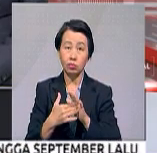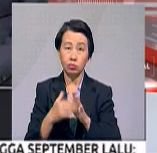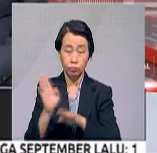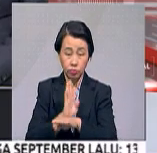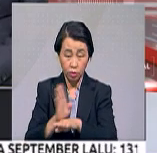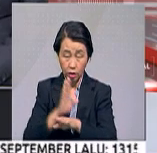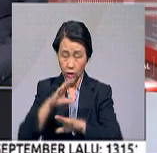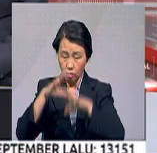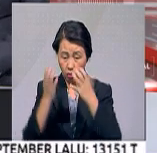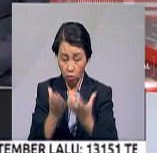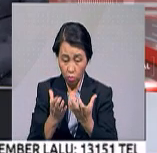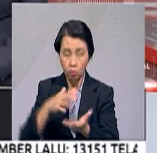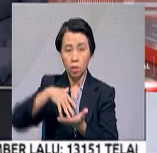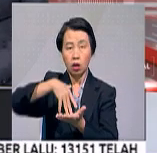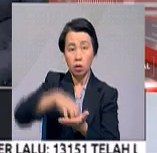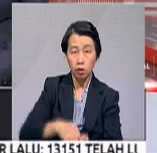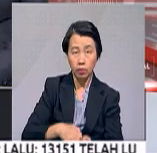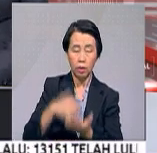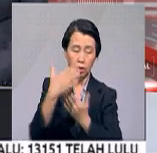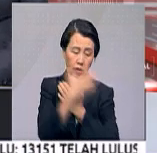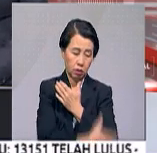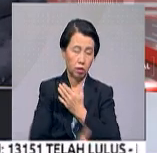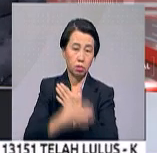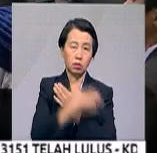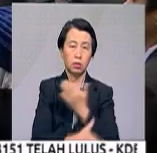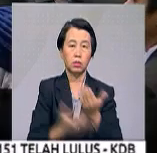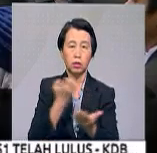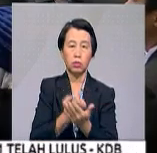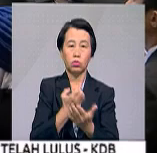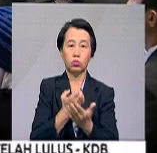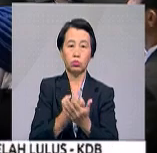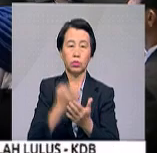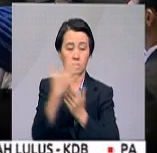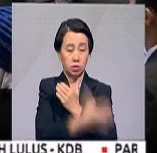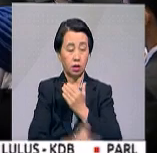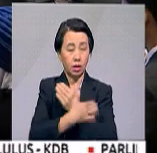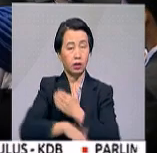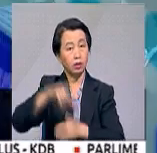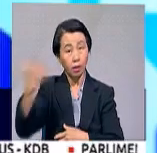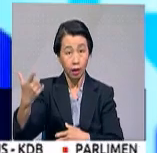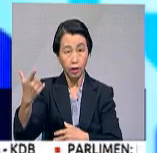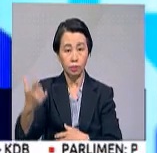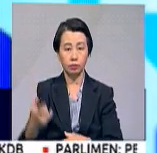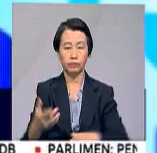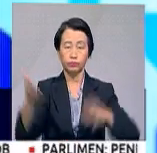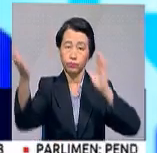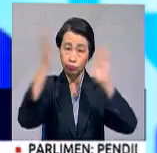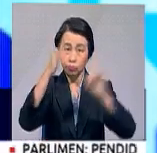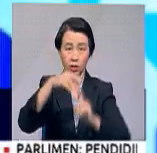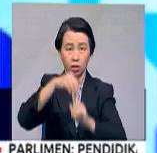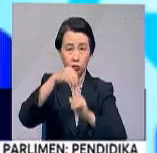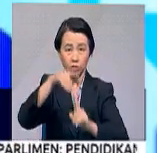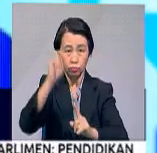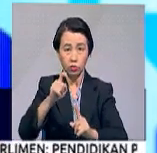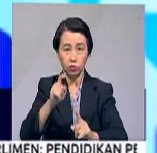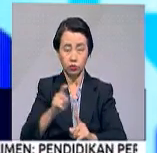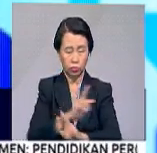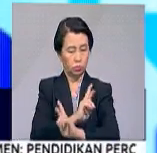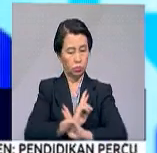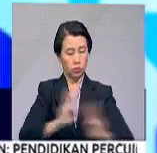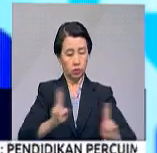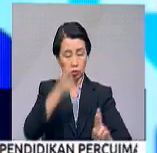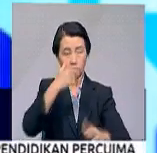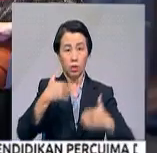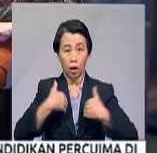sekaligus melemahkan ekonomi negara lain. Malaysia terutamanya perlu lebih bersedia